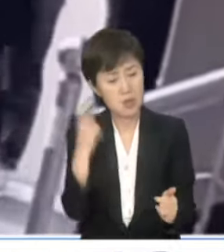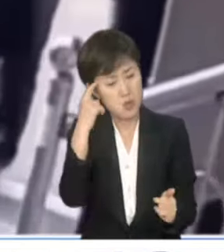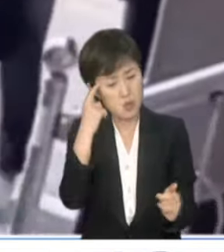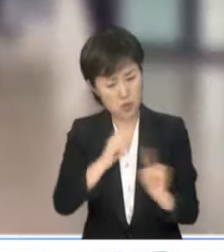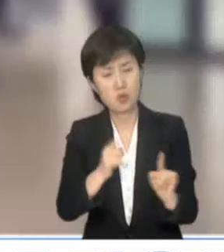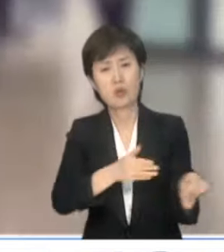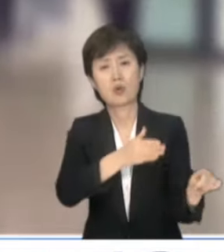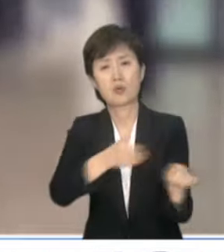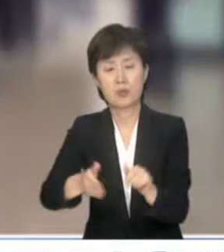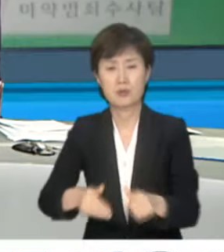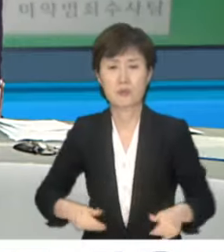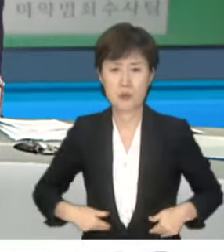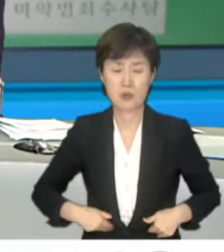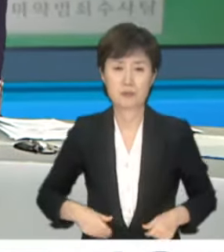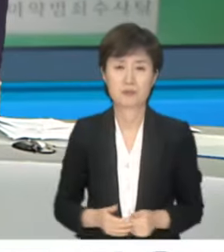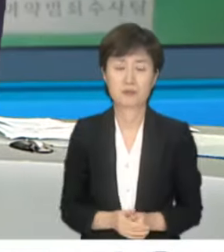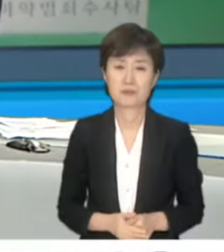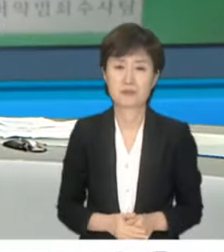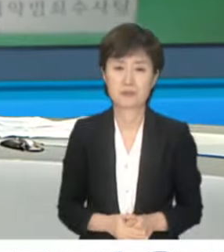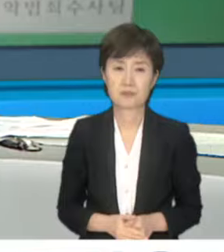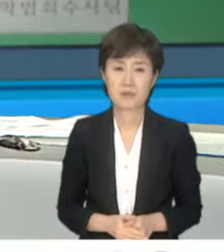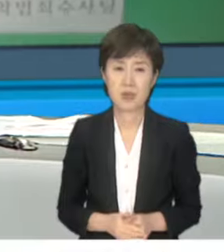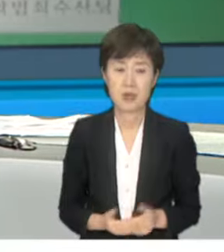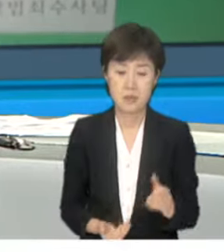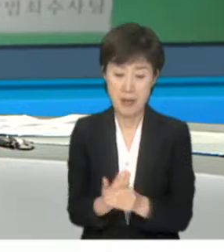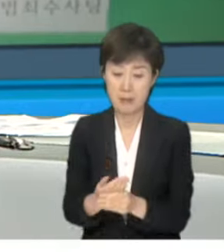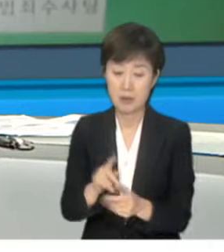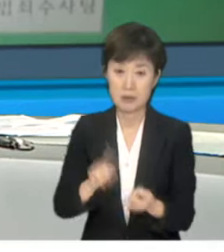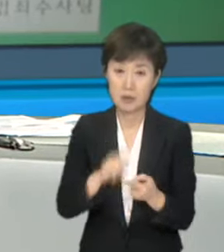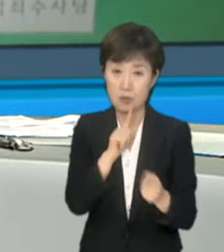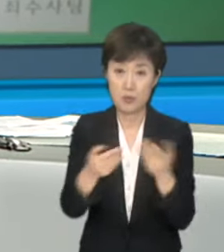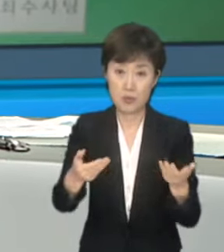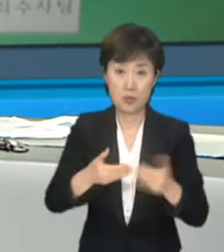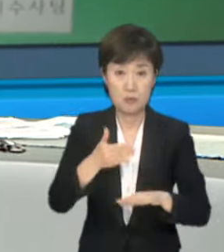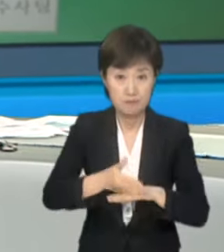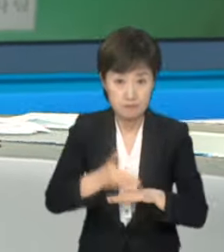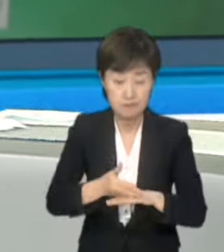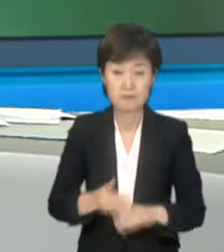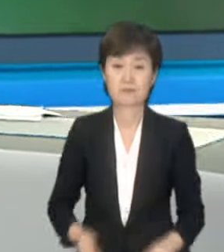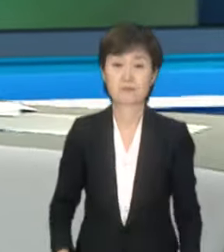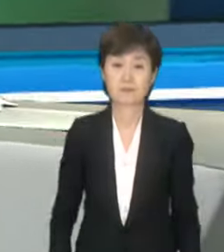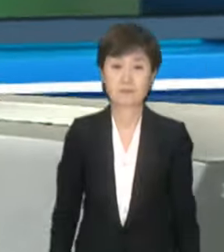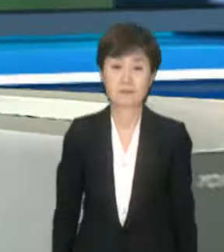알겠습니다. 사건 이슈들 손정혜 변호사와 함께했습니다. 오늘 말씀 고맙습니다. 고맙습니다.